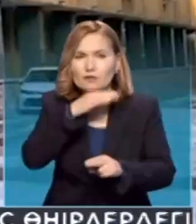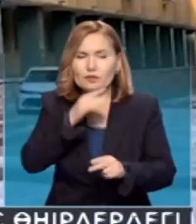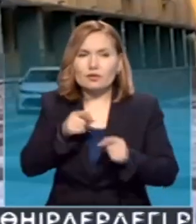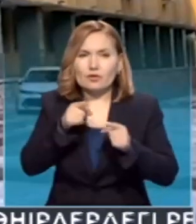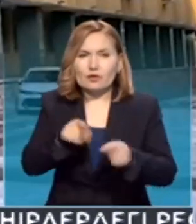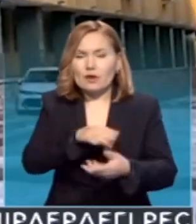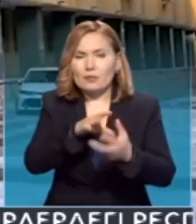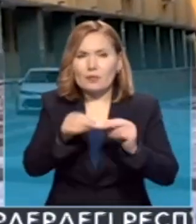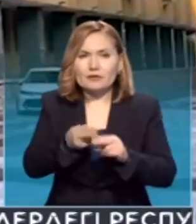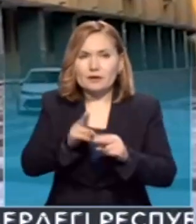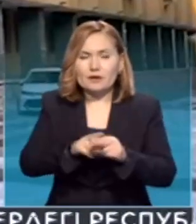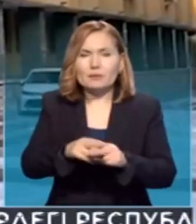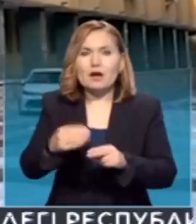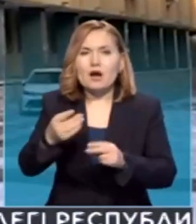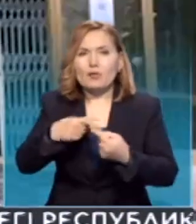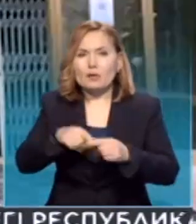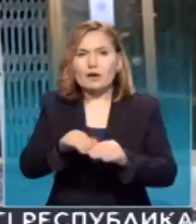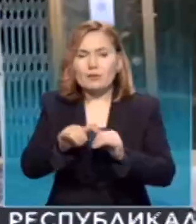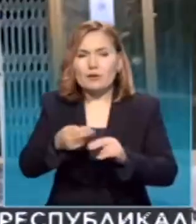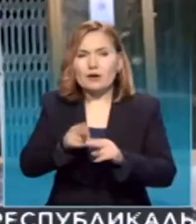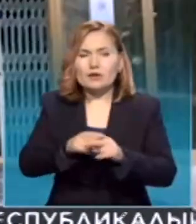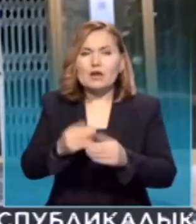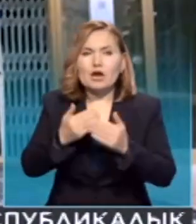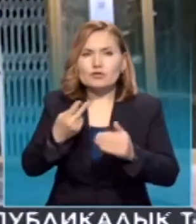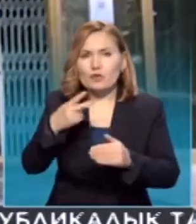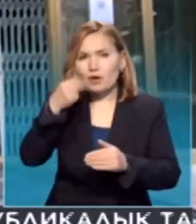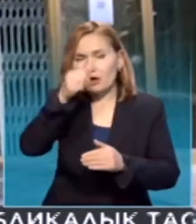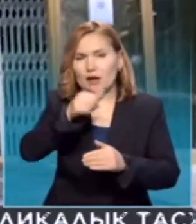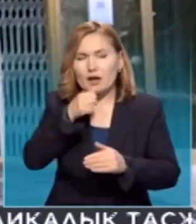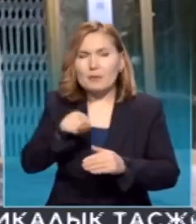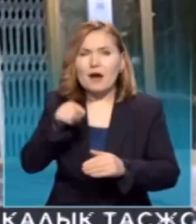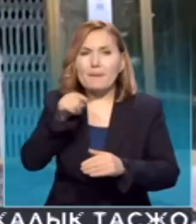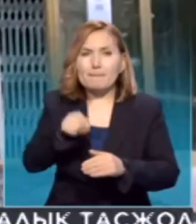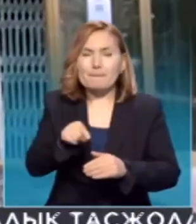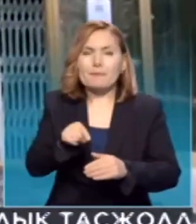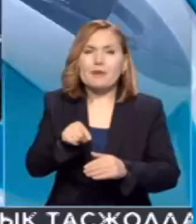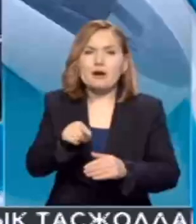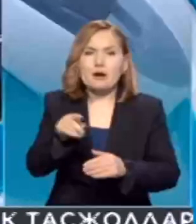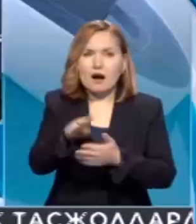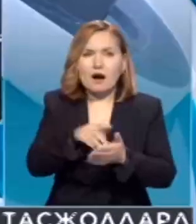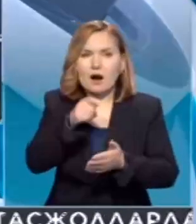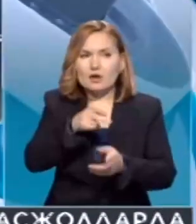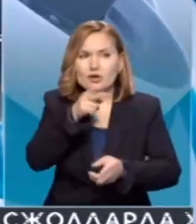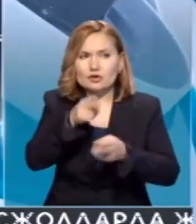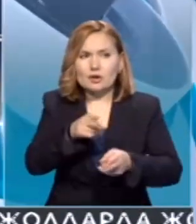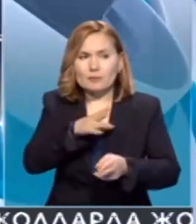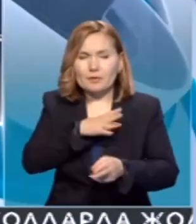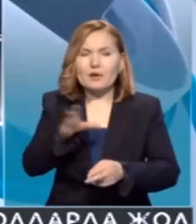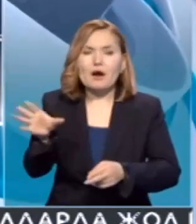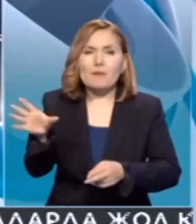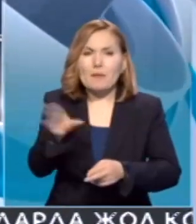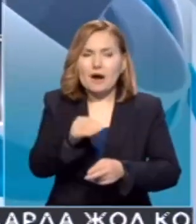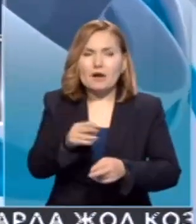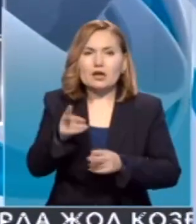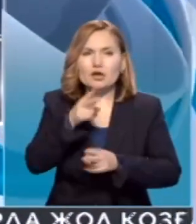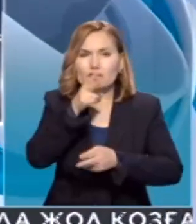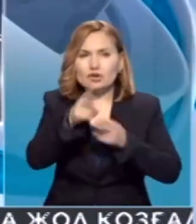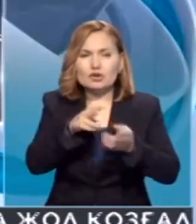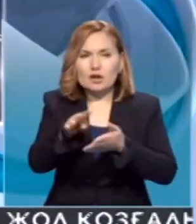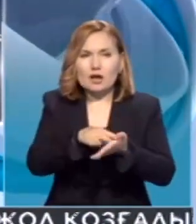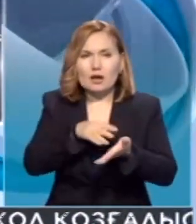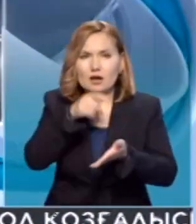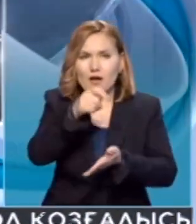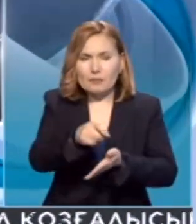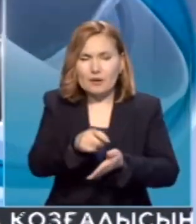Қаржы нарығын реттеу және дамыту агенттігінің дерегінше соңғы 2 жылда 1000-ға жуық арыз түскен. Барлық дерлік шағым бойынша құжаттамалық